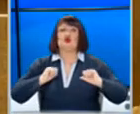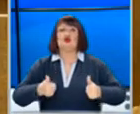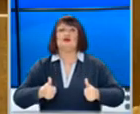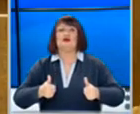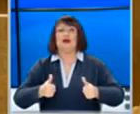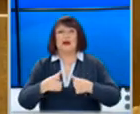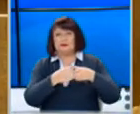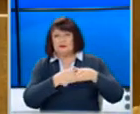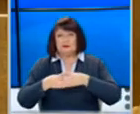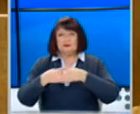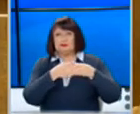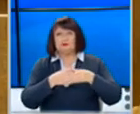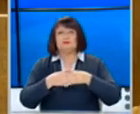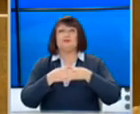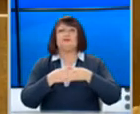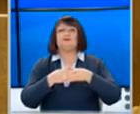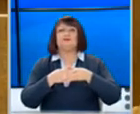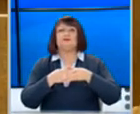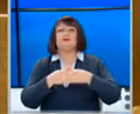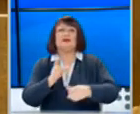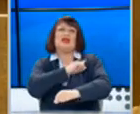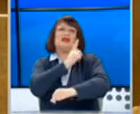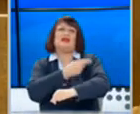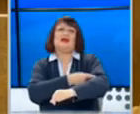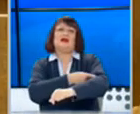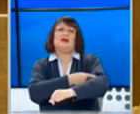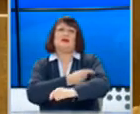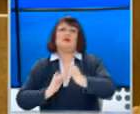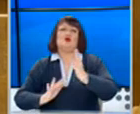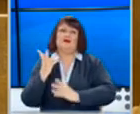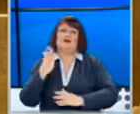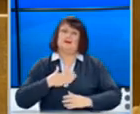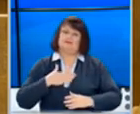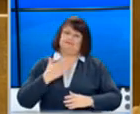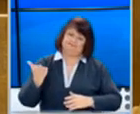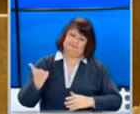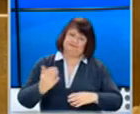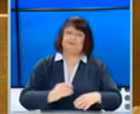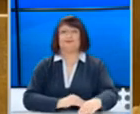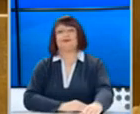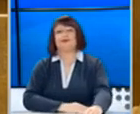οι οργανωμένες, συντεταγμένες δυνάμεις του προοδευτικού χώρου. Σας ευχαριστώ.